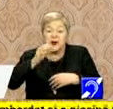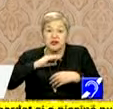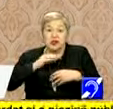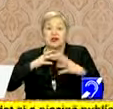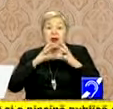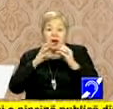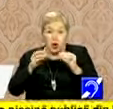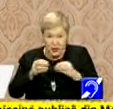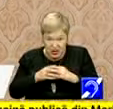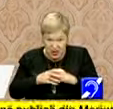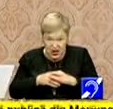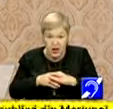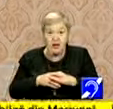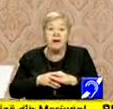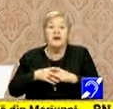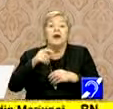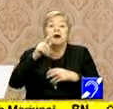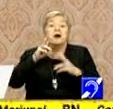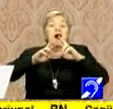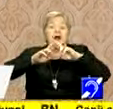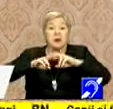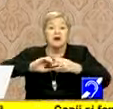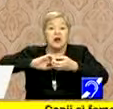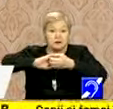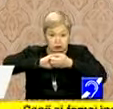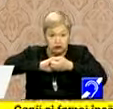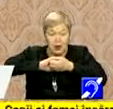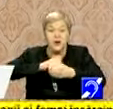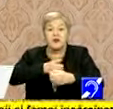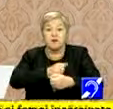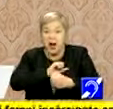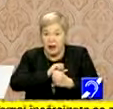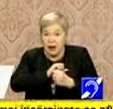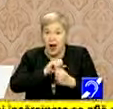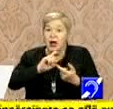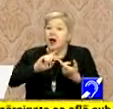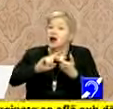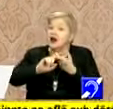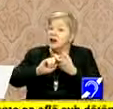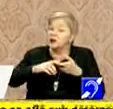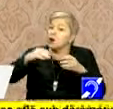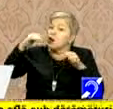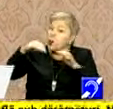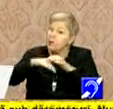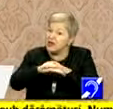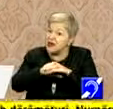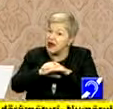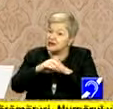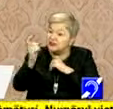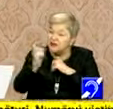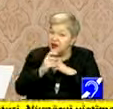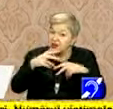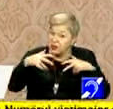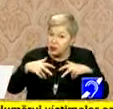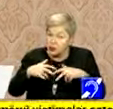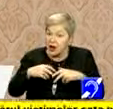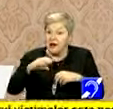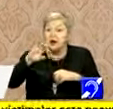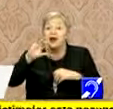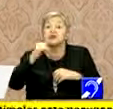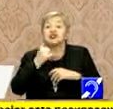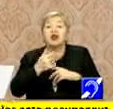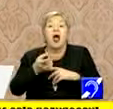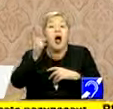Iohannis solidaritatea poporului spaniol, nu doar în ceea ce privește fluxul de refugiați care provin din Ucraina, dar și din